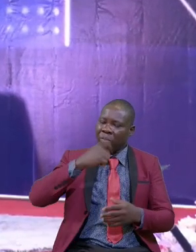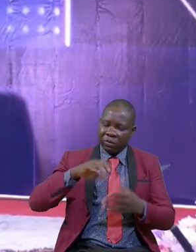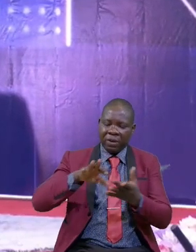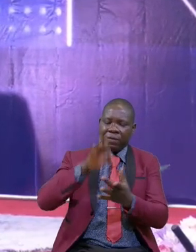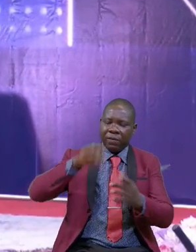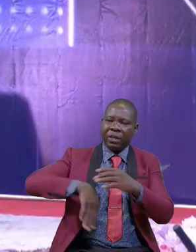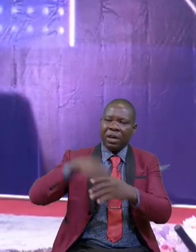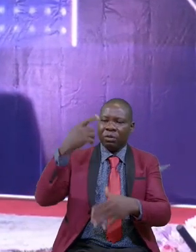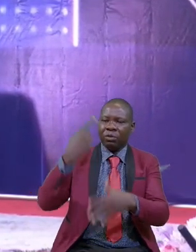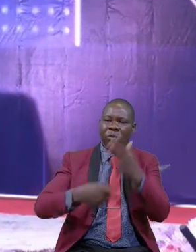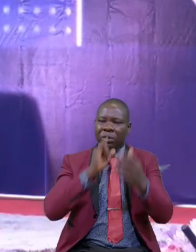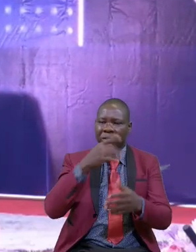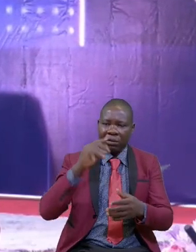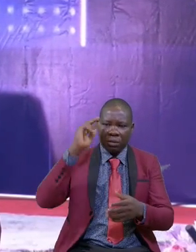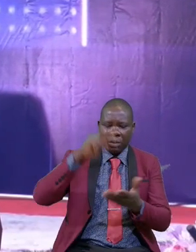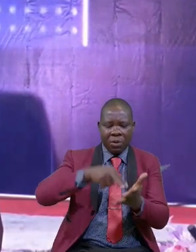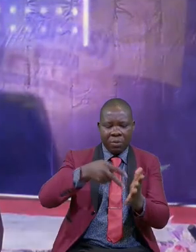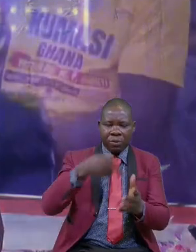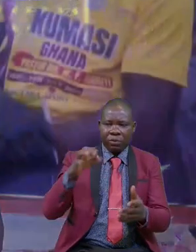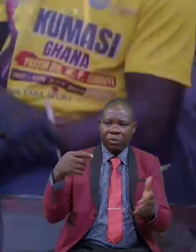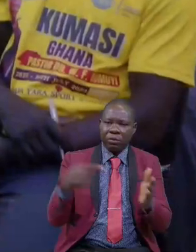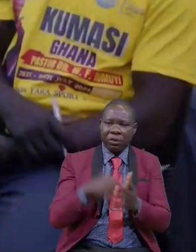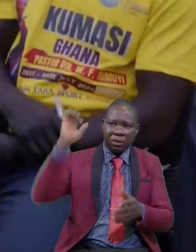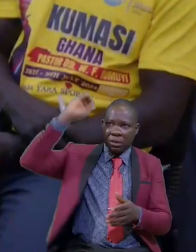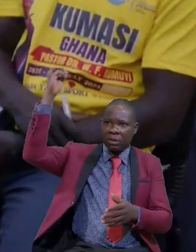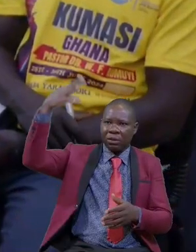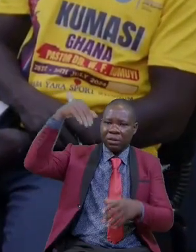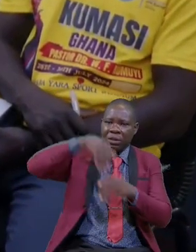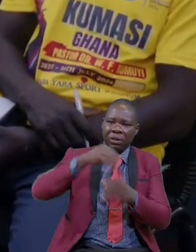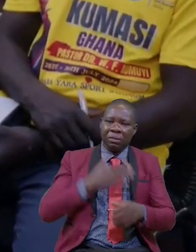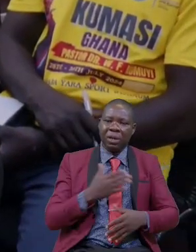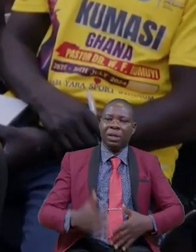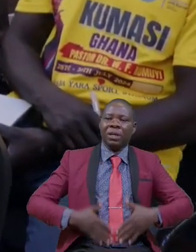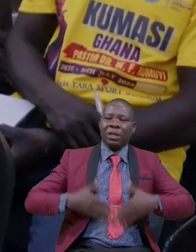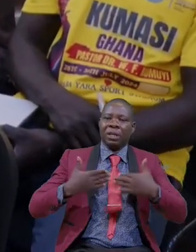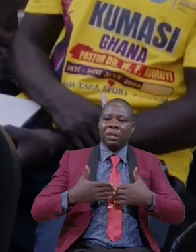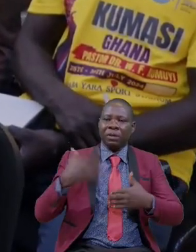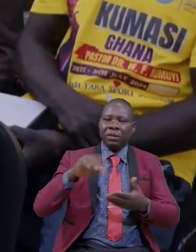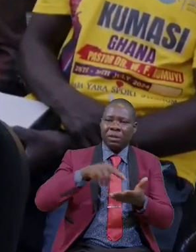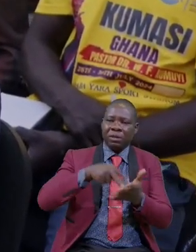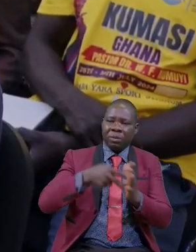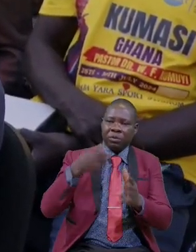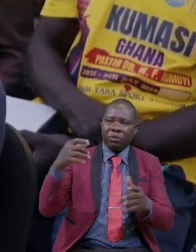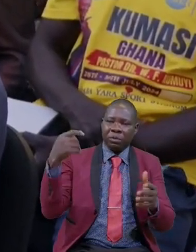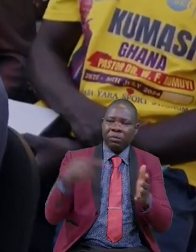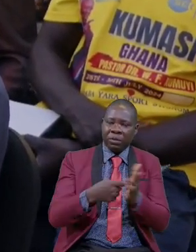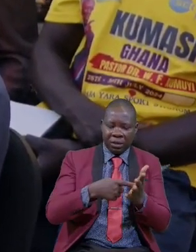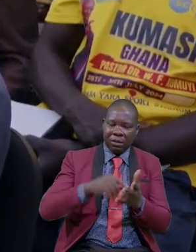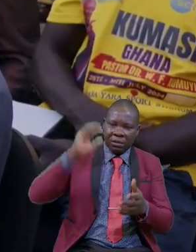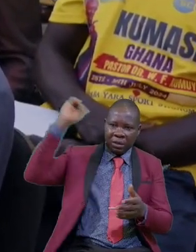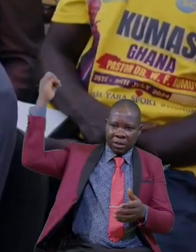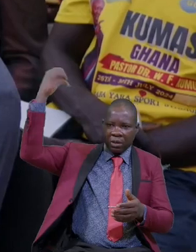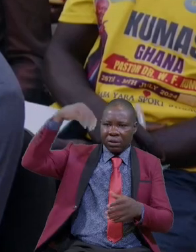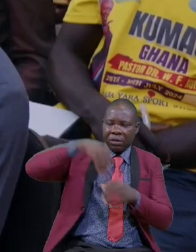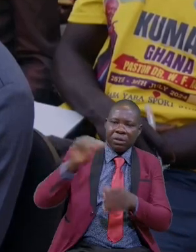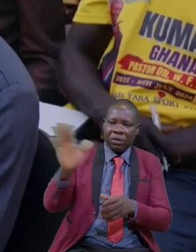l'objectif de cette grâce dans ma vie. The purpose of l'objectif this grace de telle grâce in your life, dans ta vie, grace in la your grâce family,